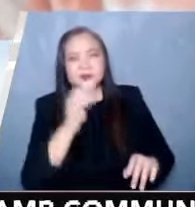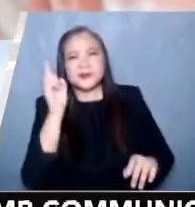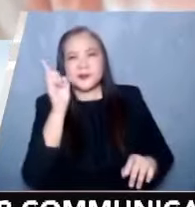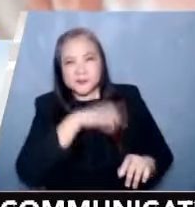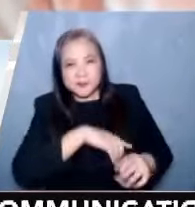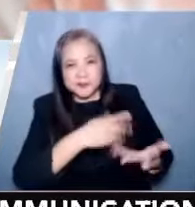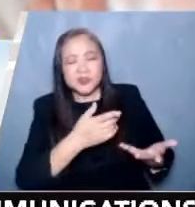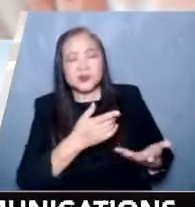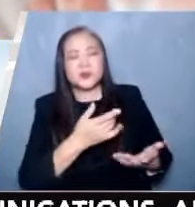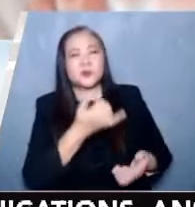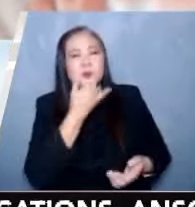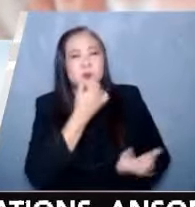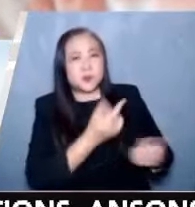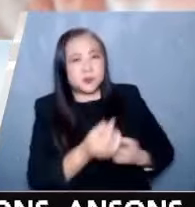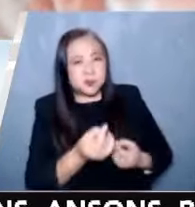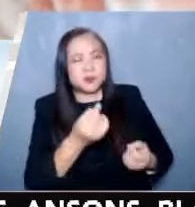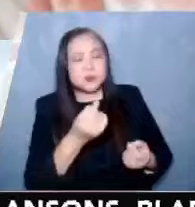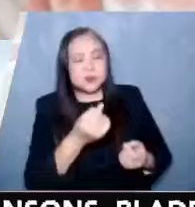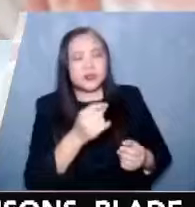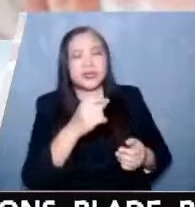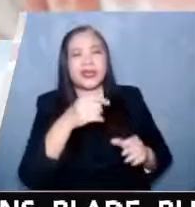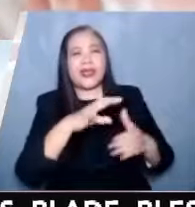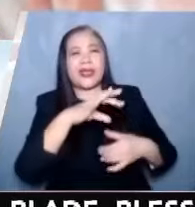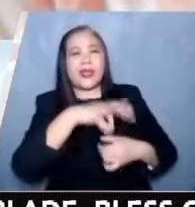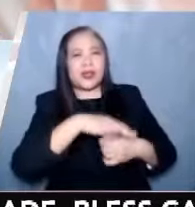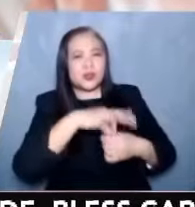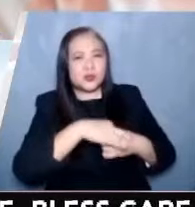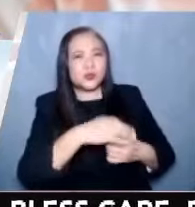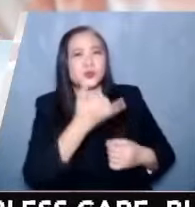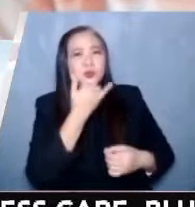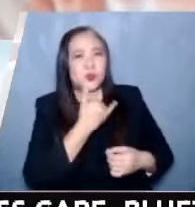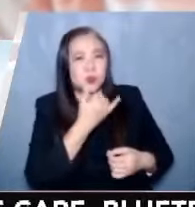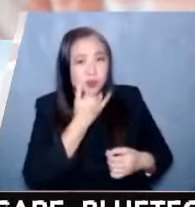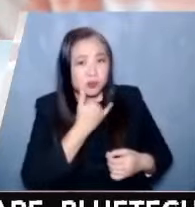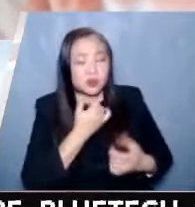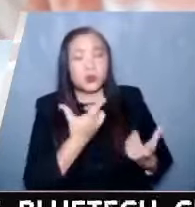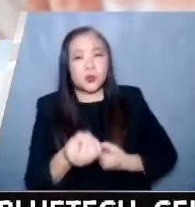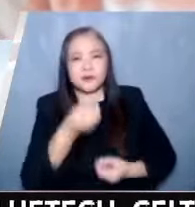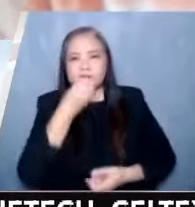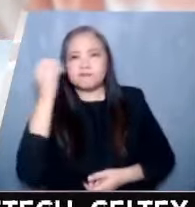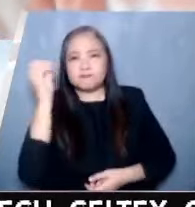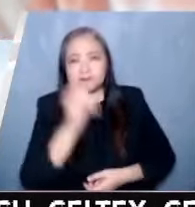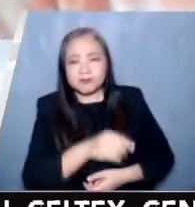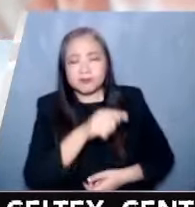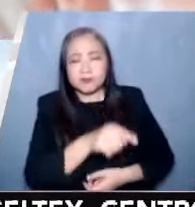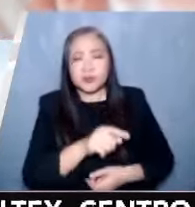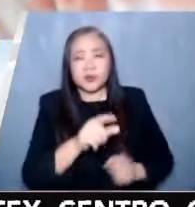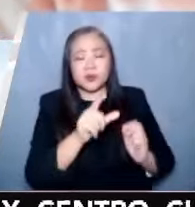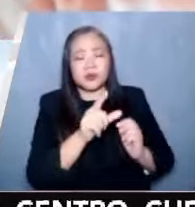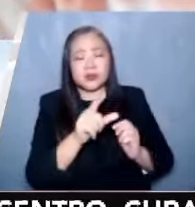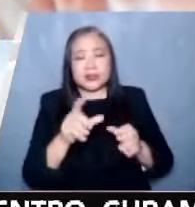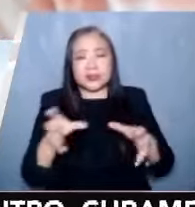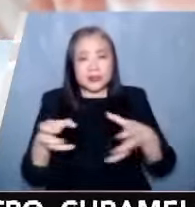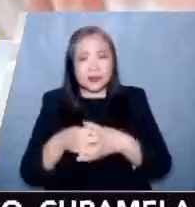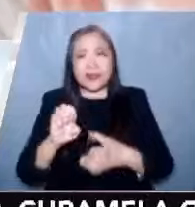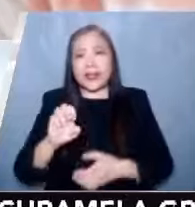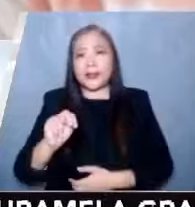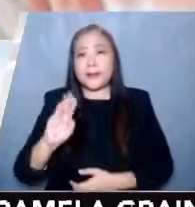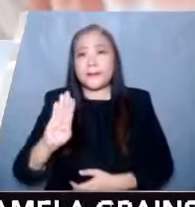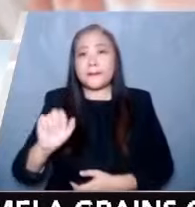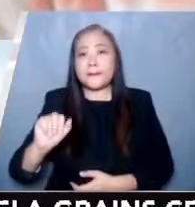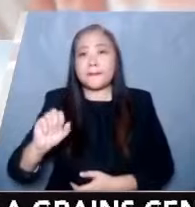krimen na tinatawag na election offense, yan po ay kaagad na uutusan ang law department ng NBank na i-file